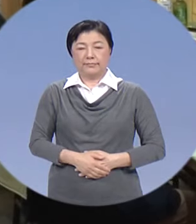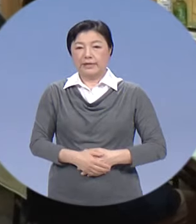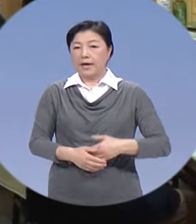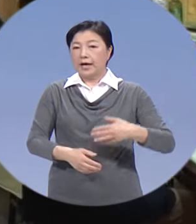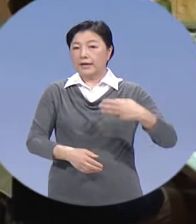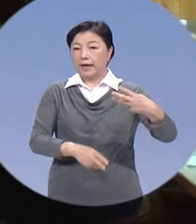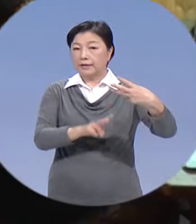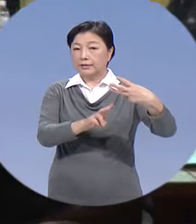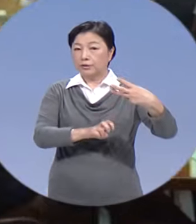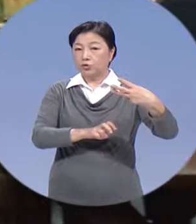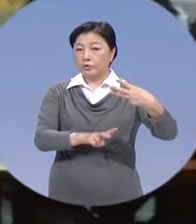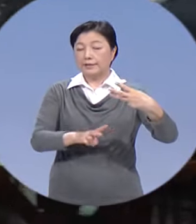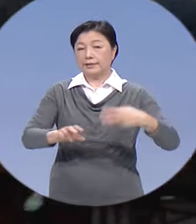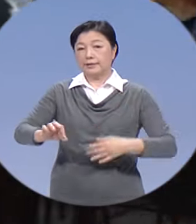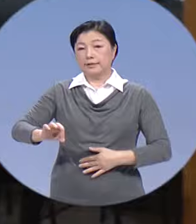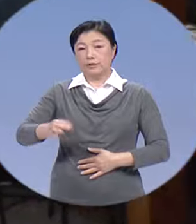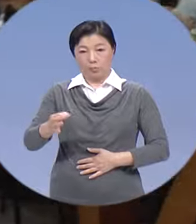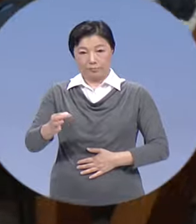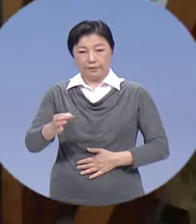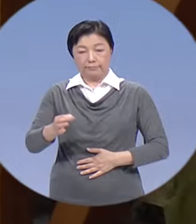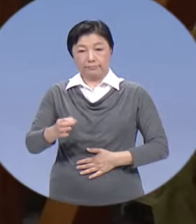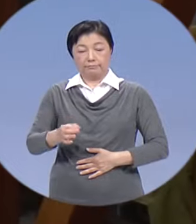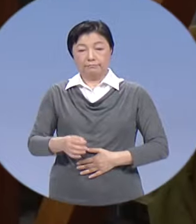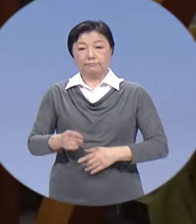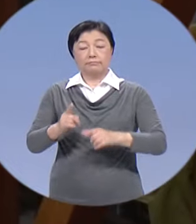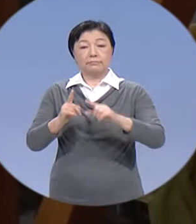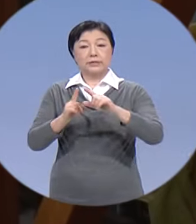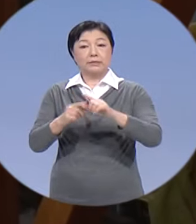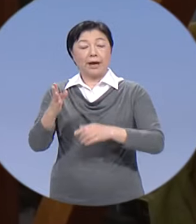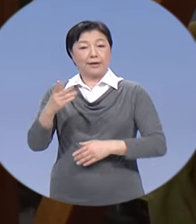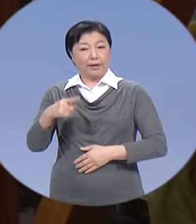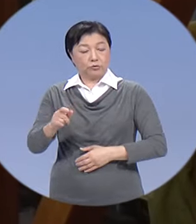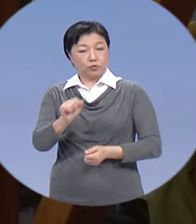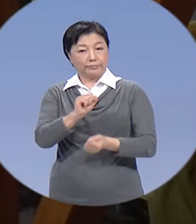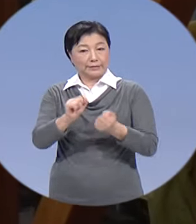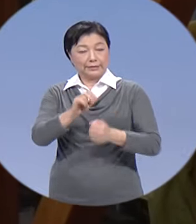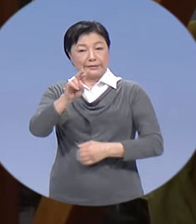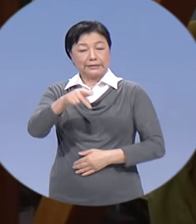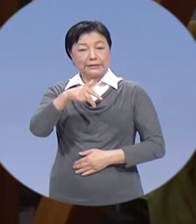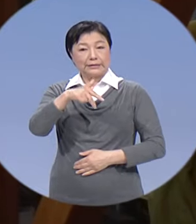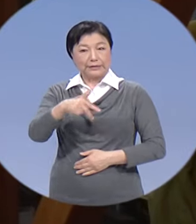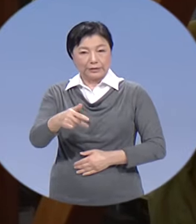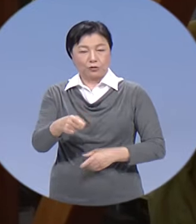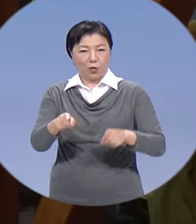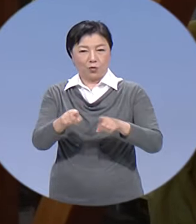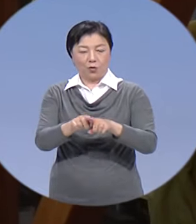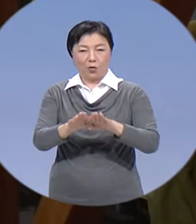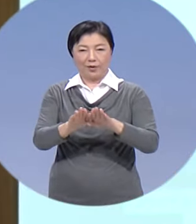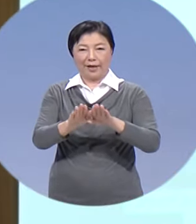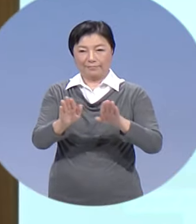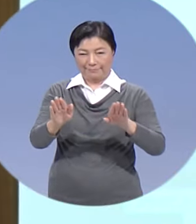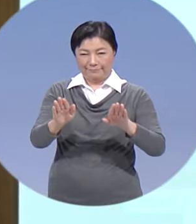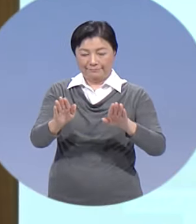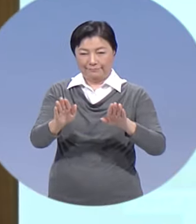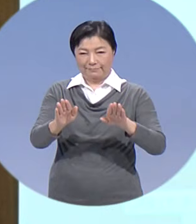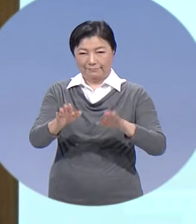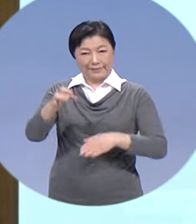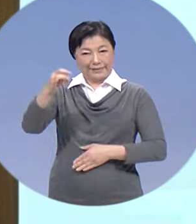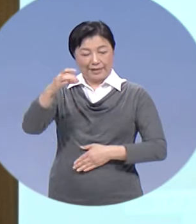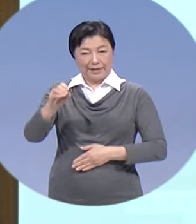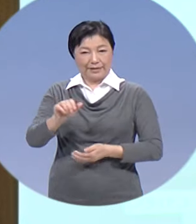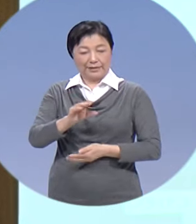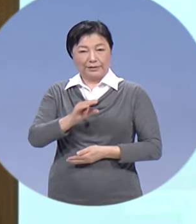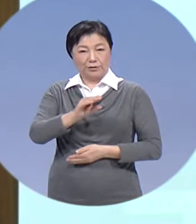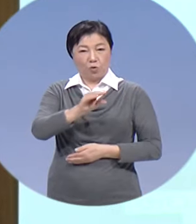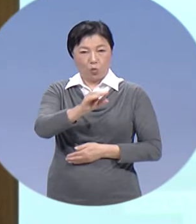22日金曜日、千葉県と自動車のリースを行う企業の共催による電気自動車 EV